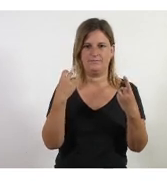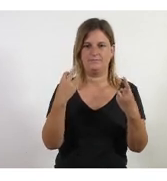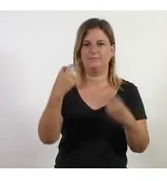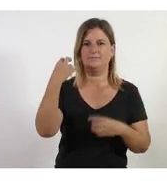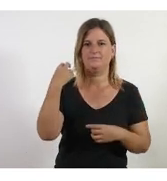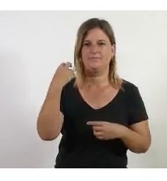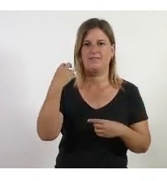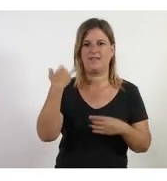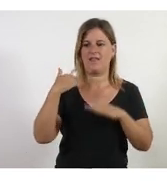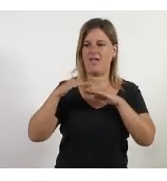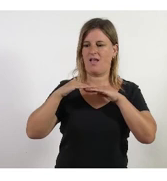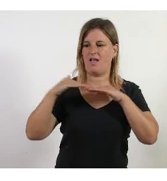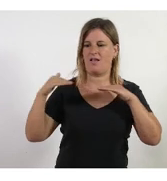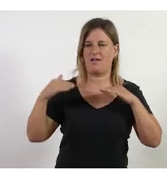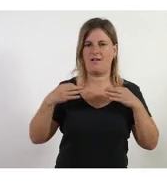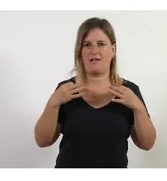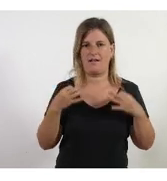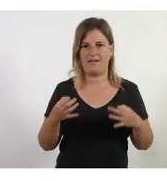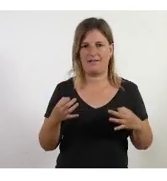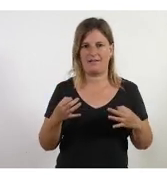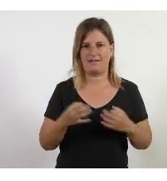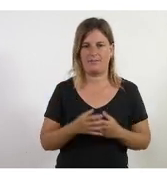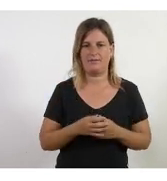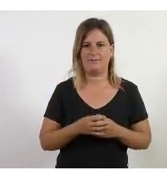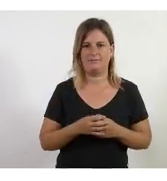Ja s'ha arribat a dalt de tot.